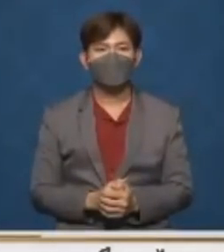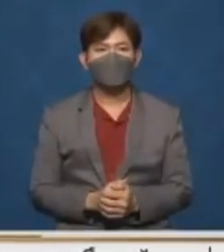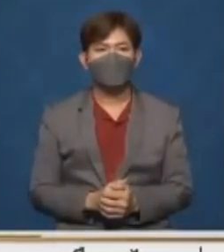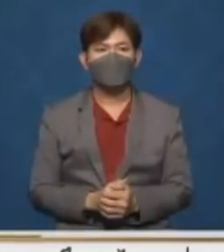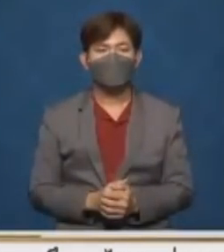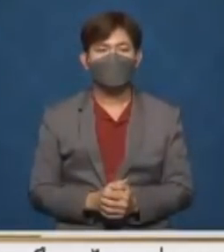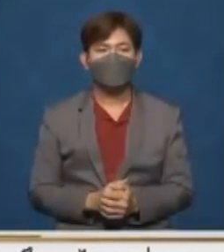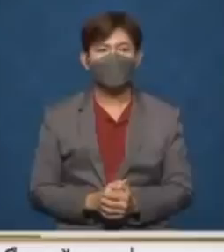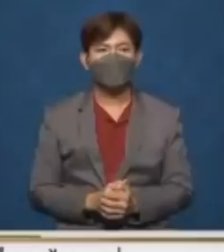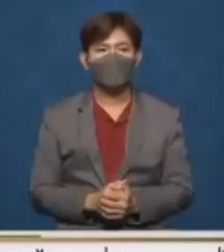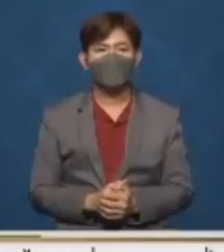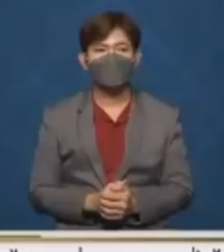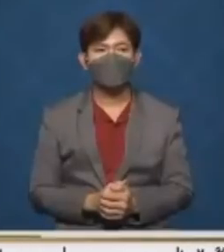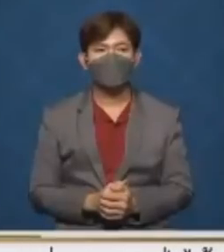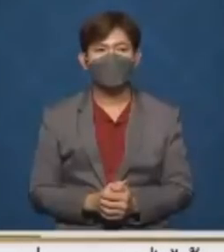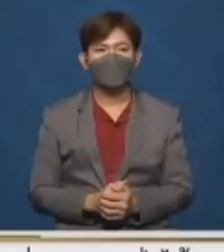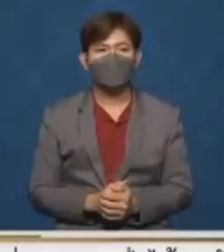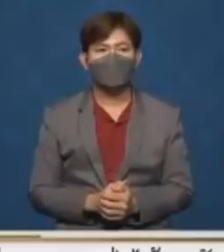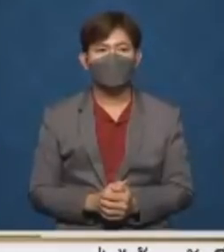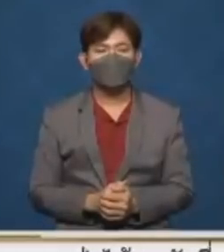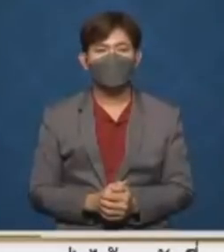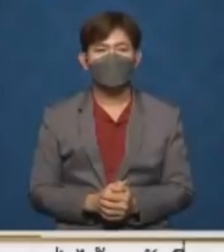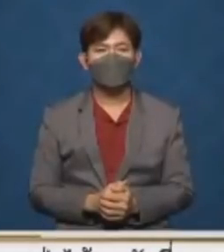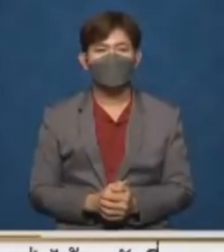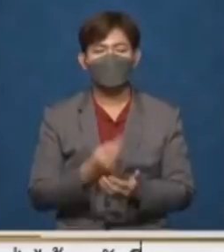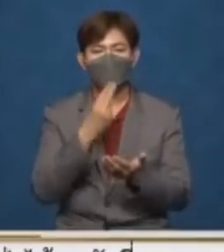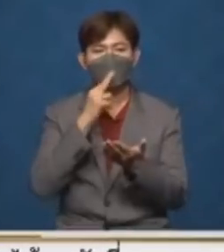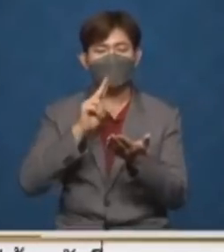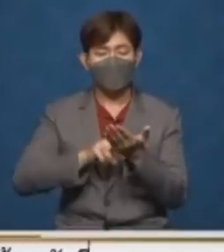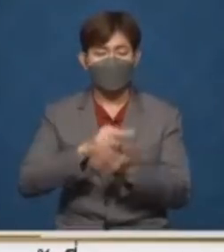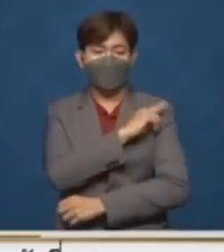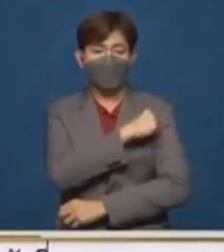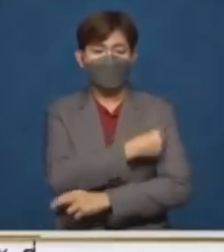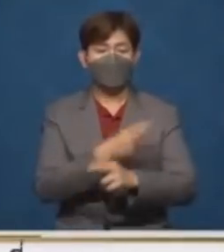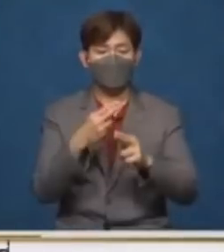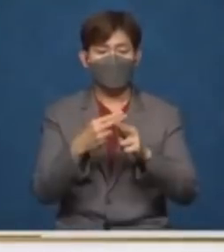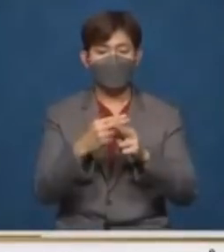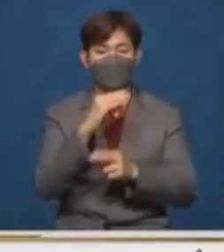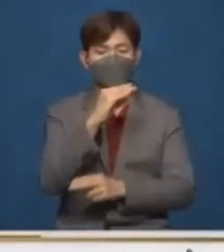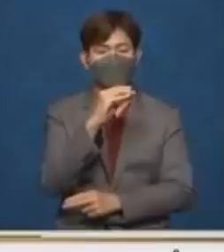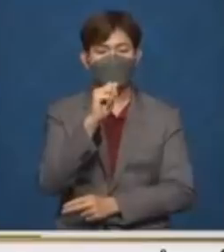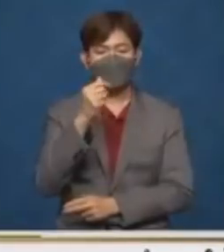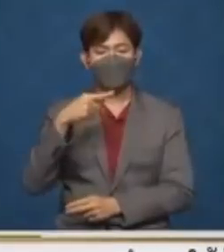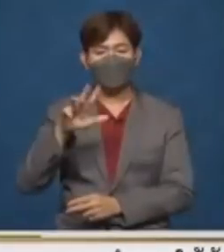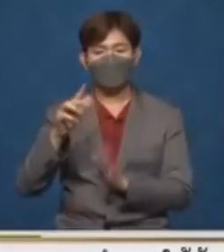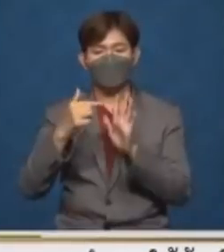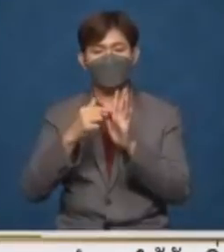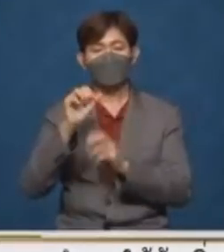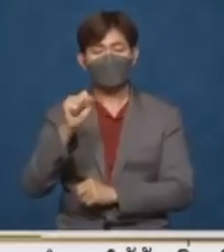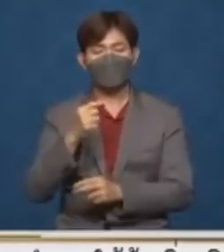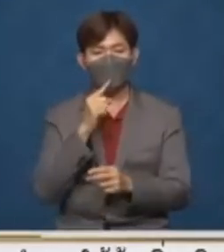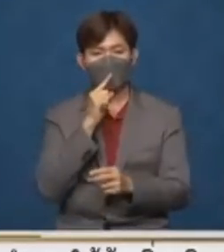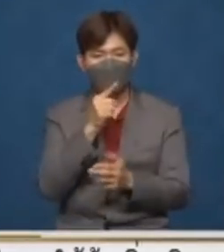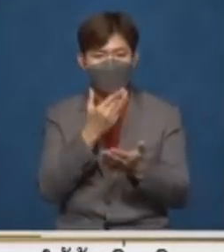มีการนังสือจากคุหมอโภาทนะครับสืออก 10.9 ลานโดดทั้งๆ